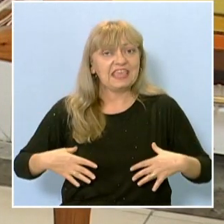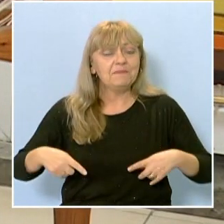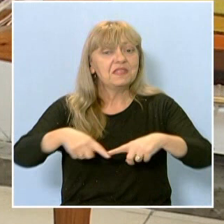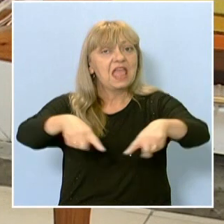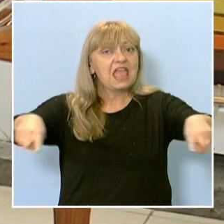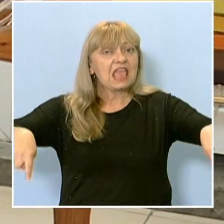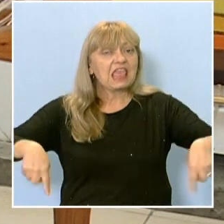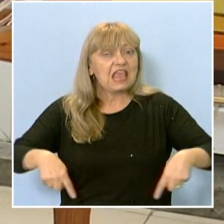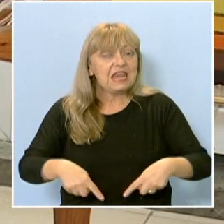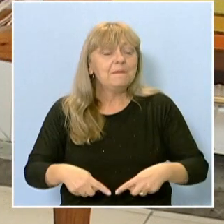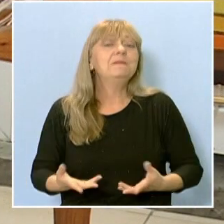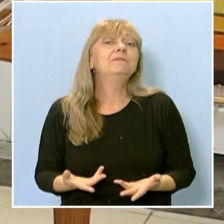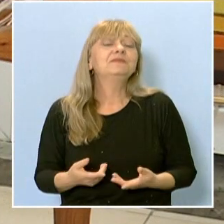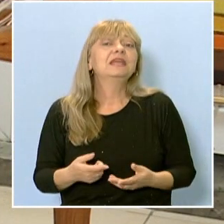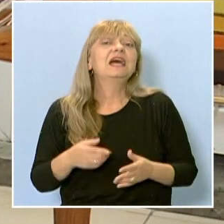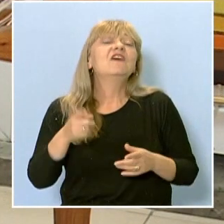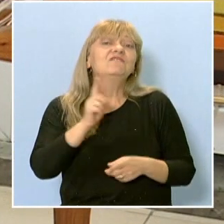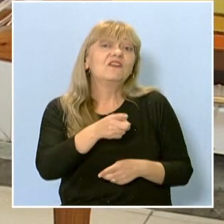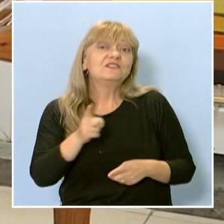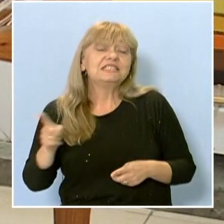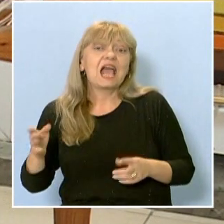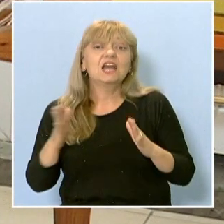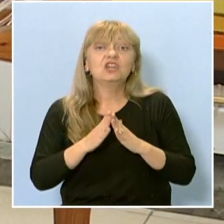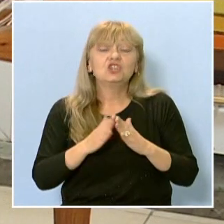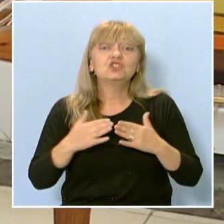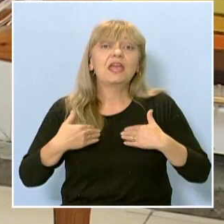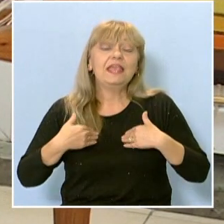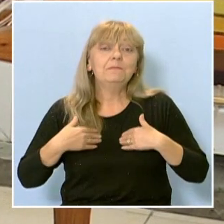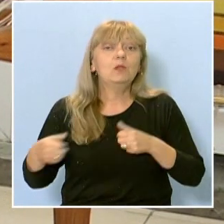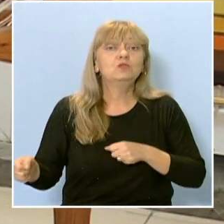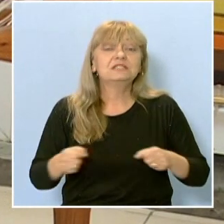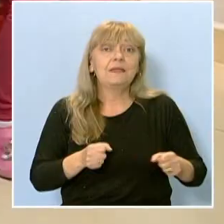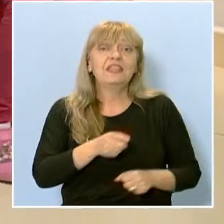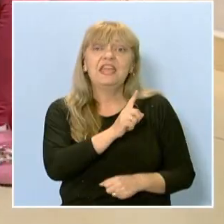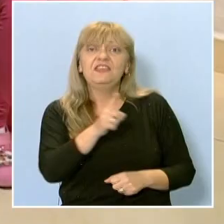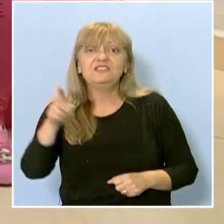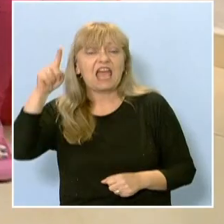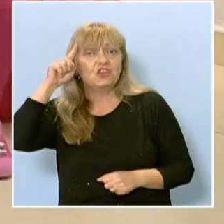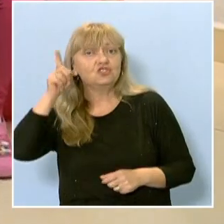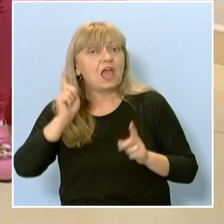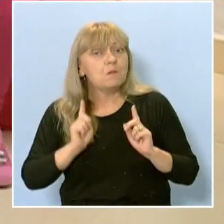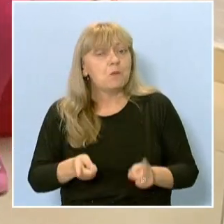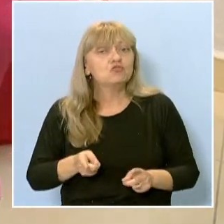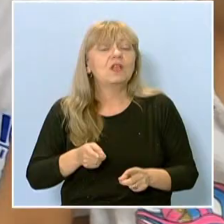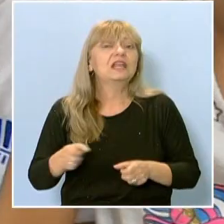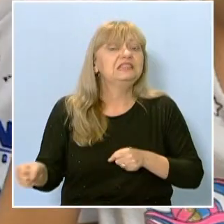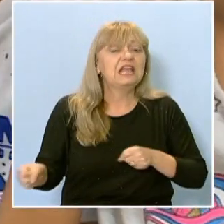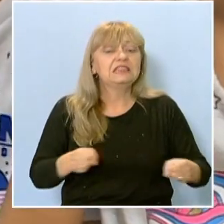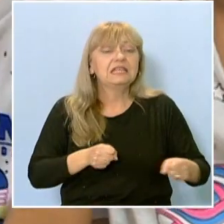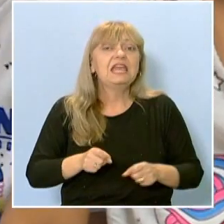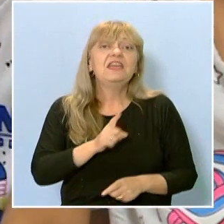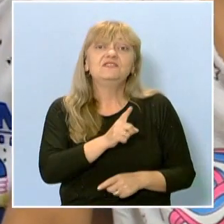И затова във всяка една къща имало стан. И всяка жена е можела да тече. И всяка жена сама